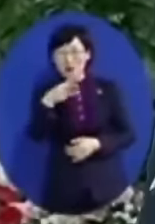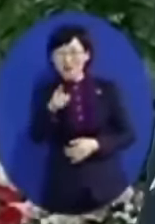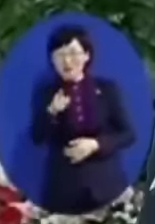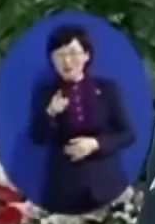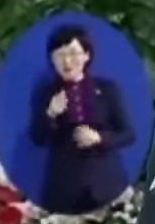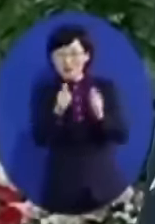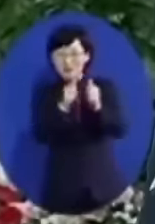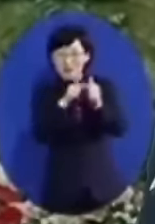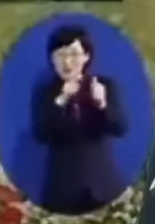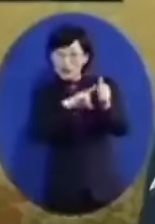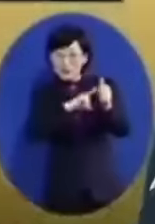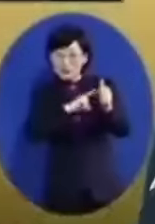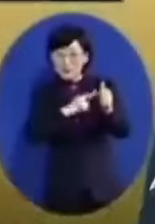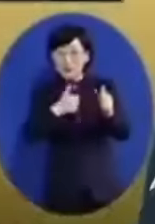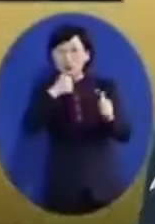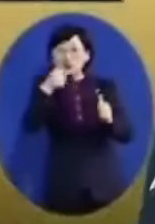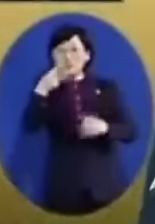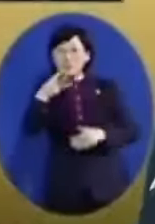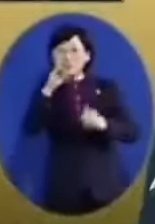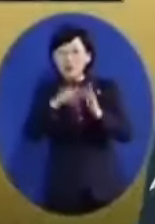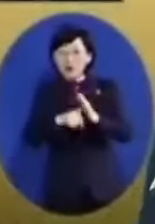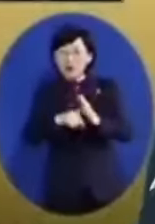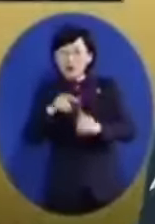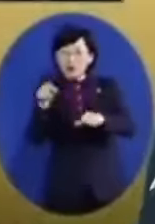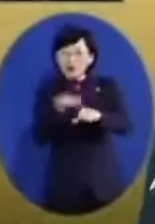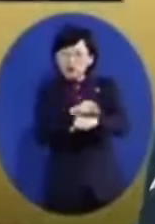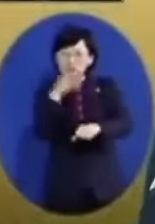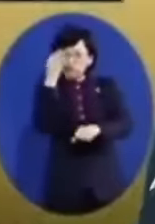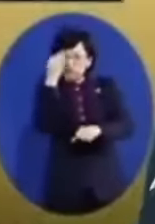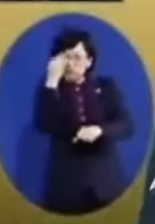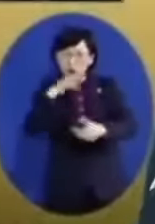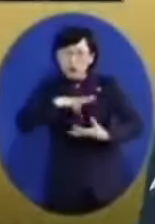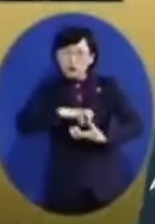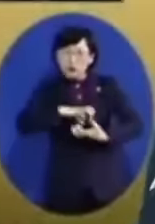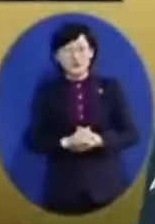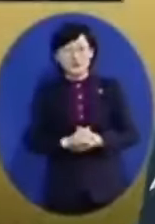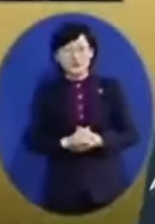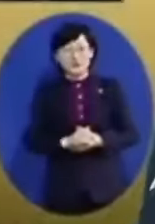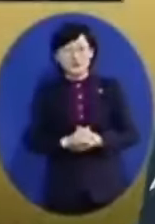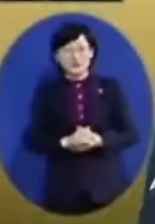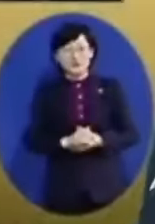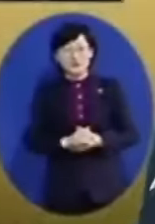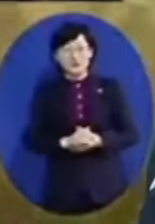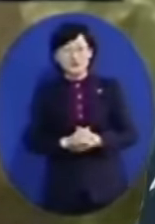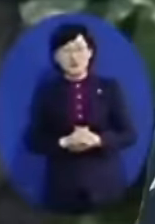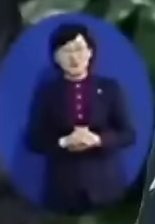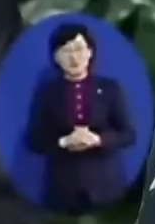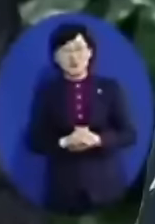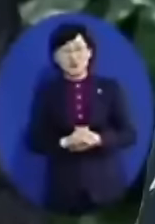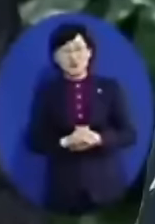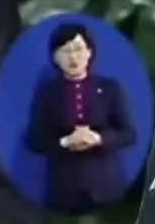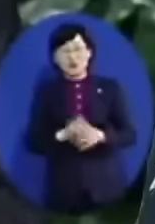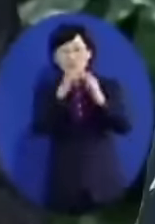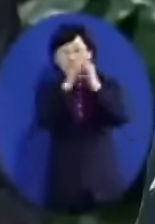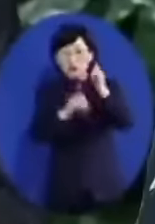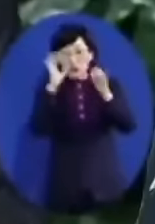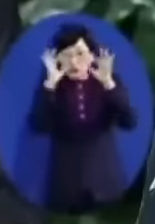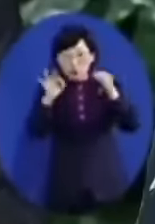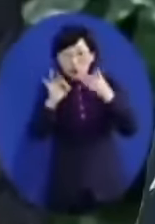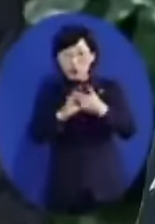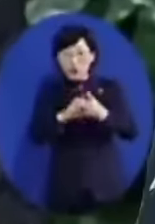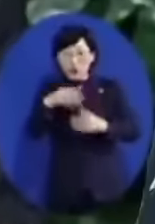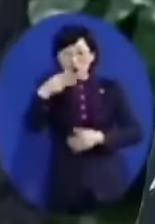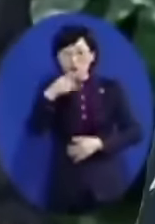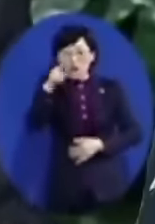되었을 때 특이한 소화불량성 질병을 알았습니다. 인류 역사 가운데 록펠러만큼 큰